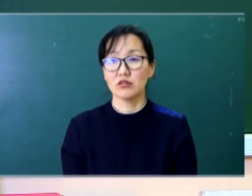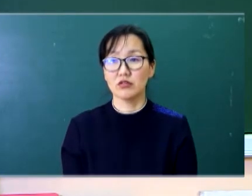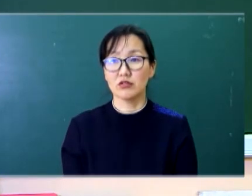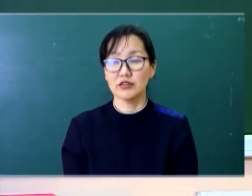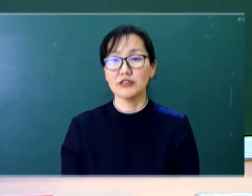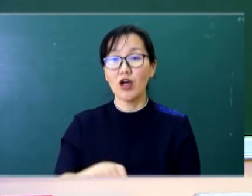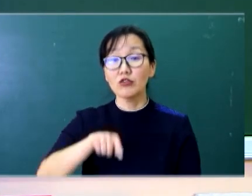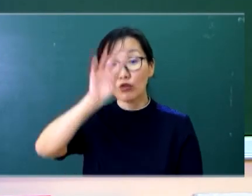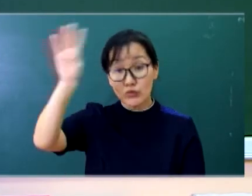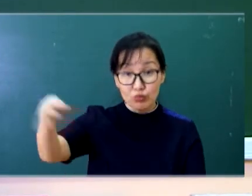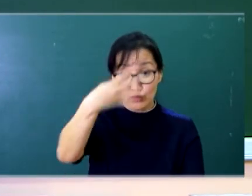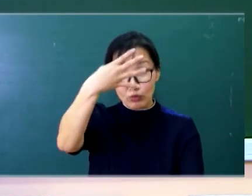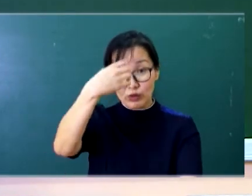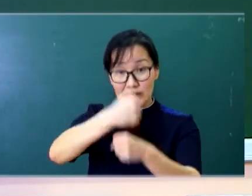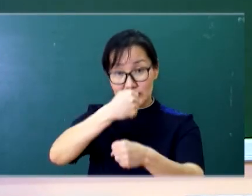128 гэдэг тоог